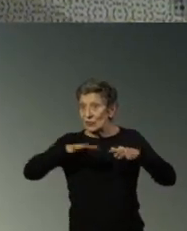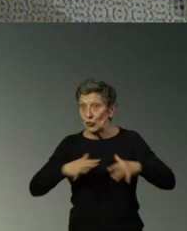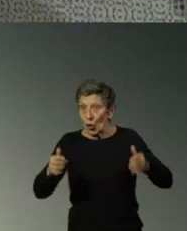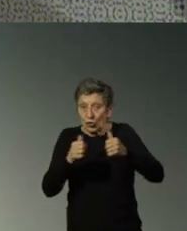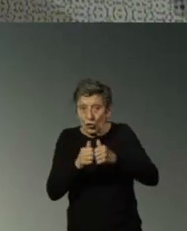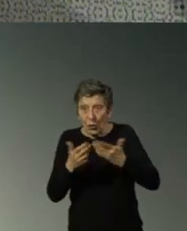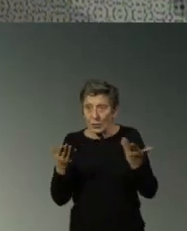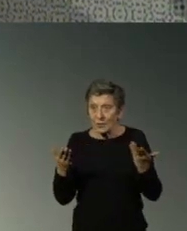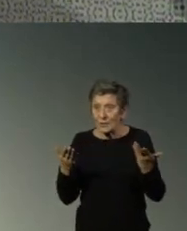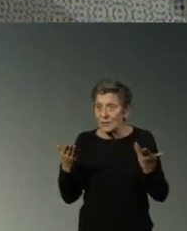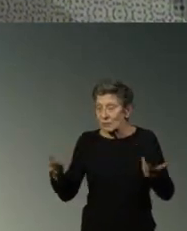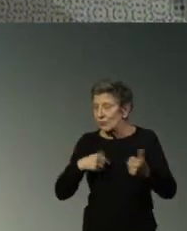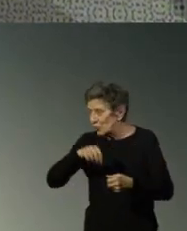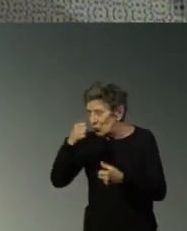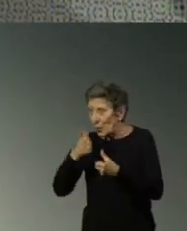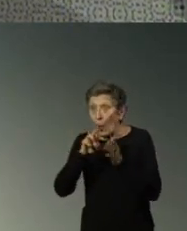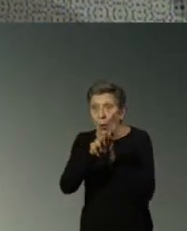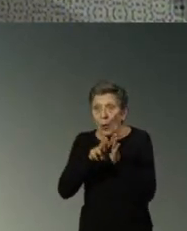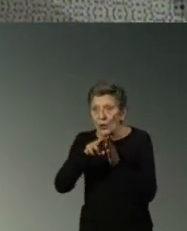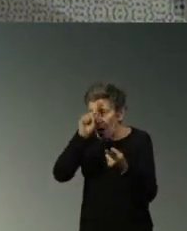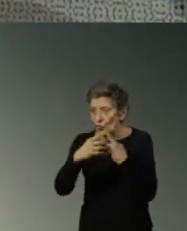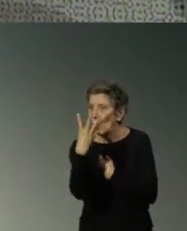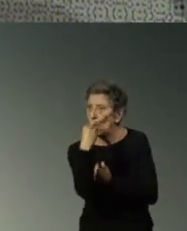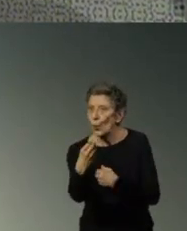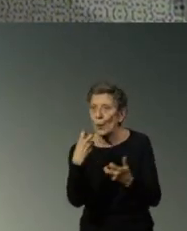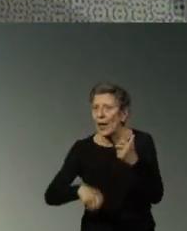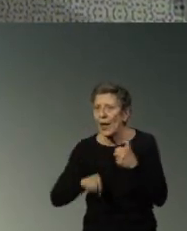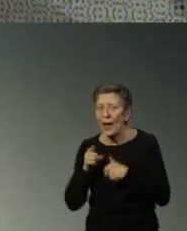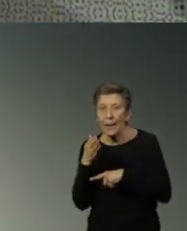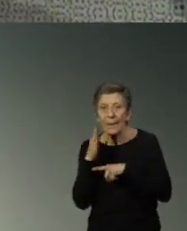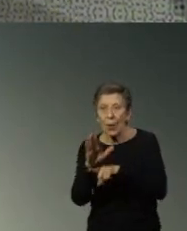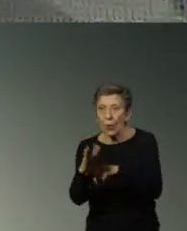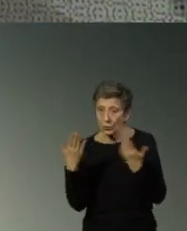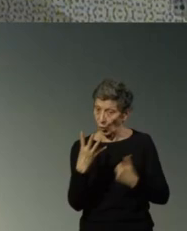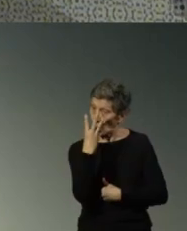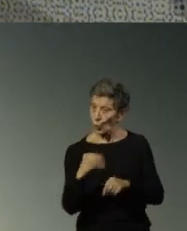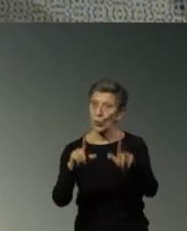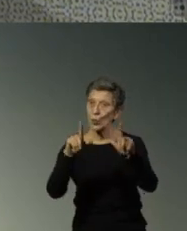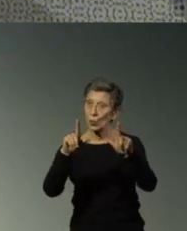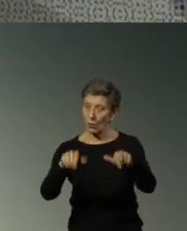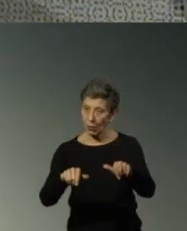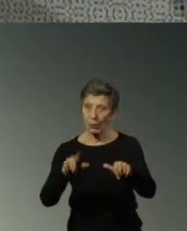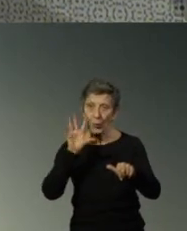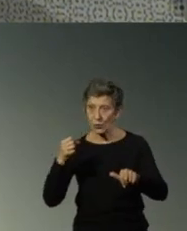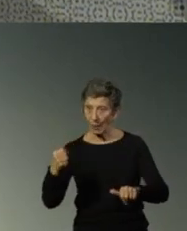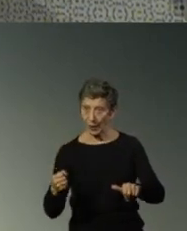sur les loups, et où vous montriez, Pierre, que c'est parce qu'il y a les loups qu'il y a des bergers.